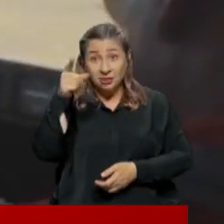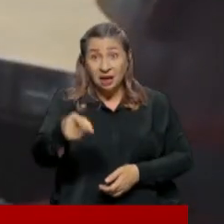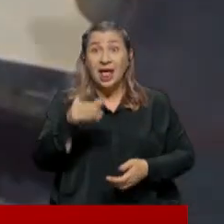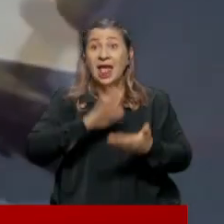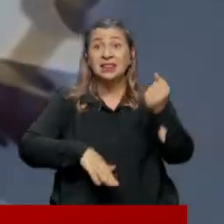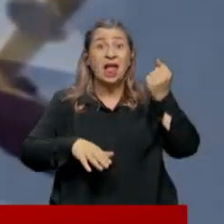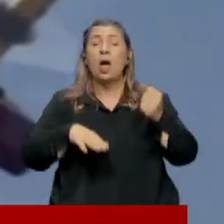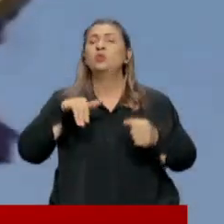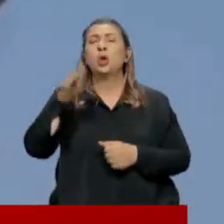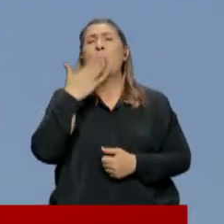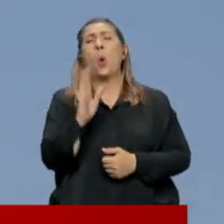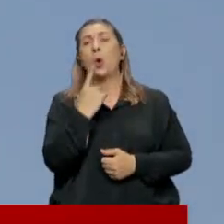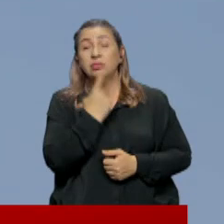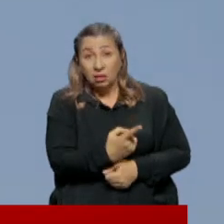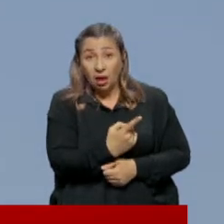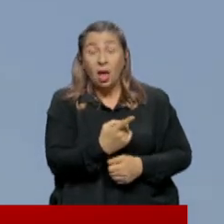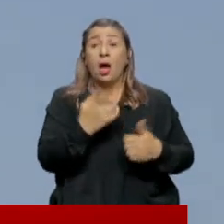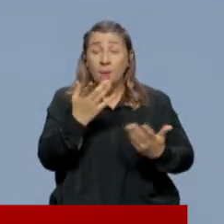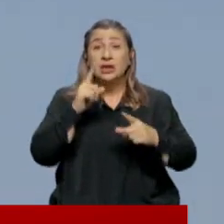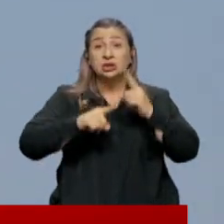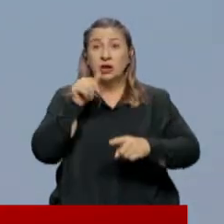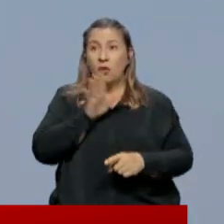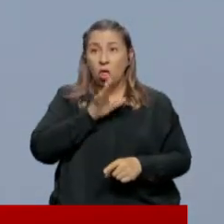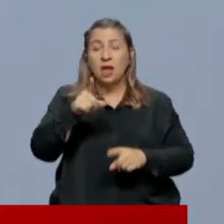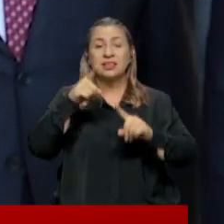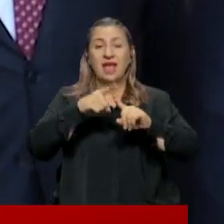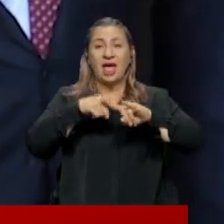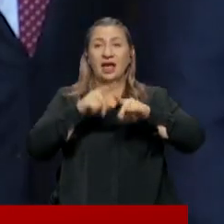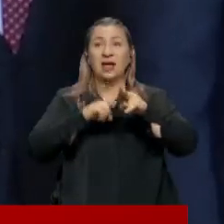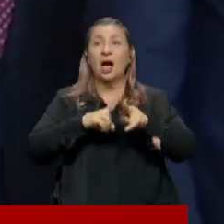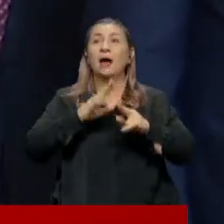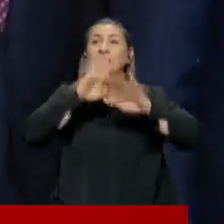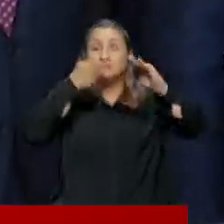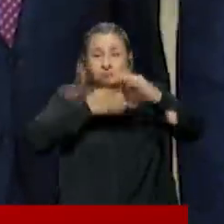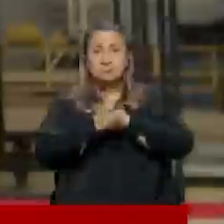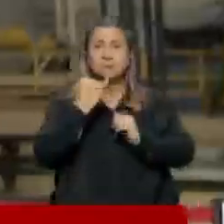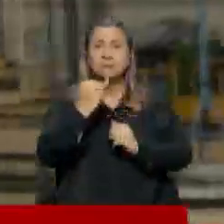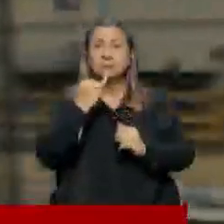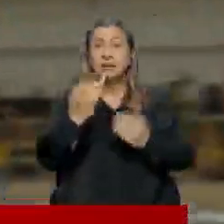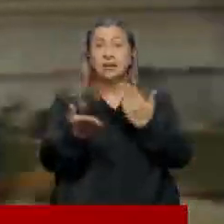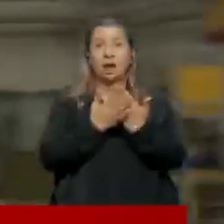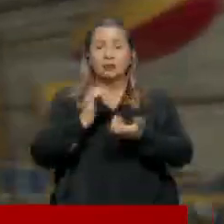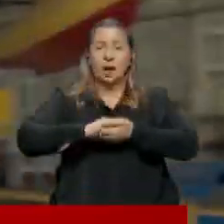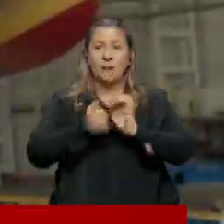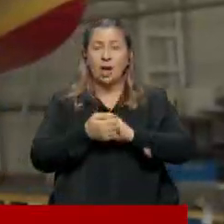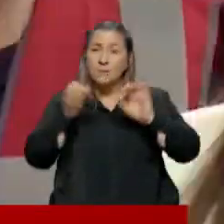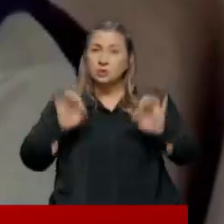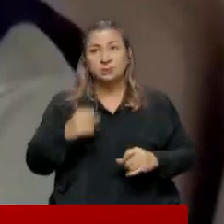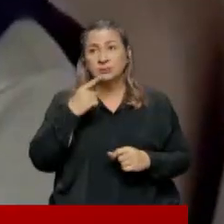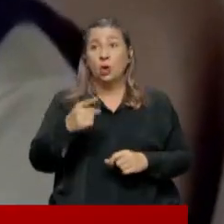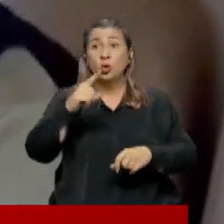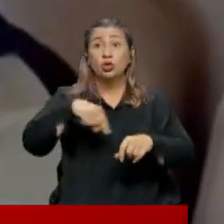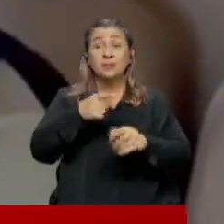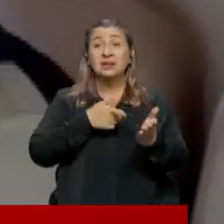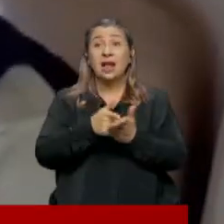kurumun elinde uçabilecek durumda uçak yok derken Kılıçdaroğlu THK hangarlarını ziyaret etti. Yardım kampanyası başlatalım dedi.